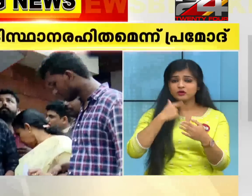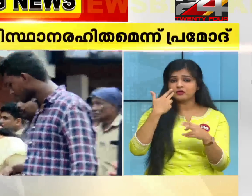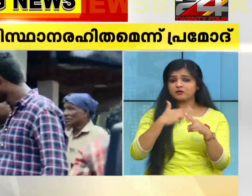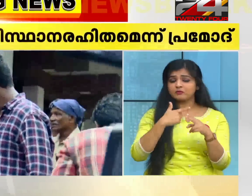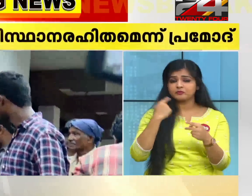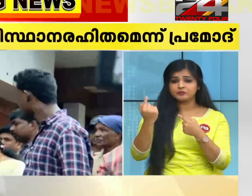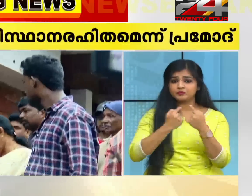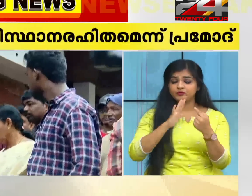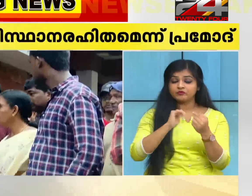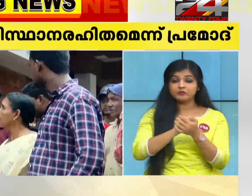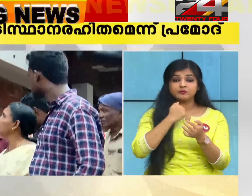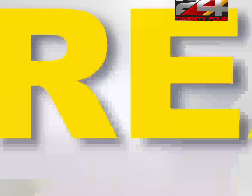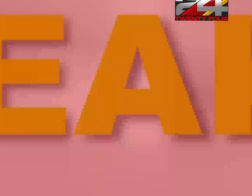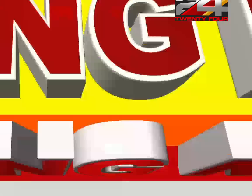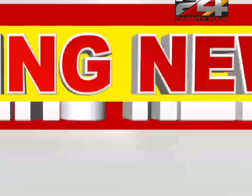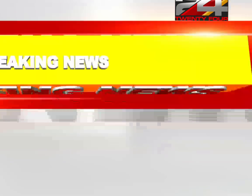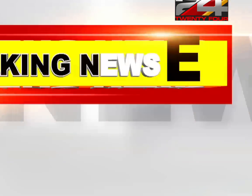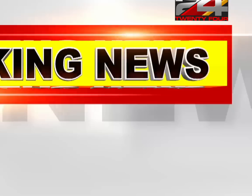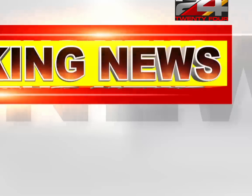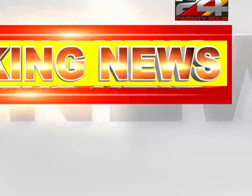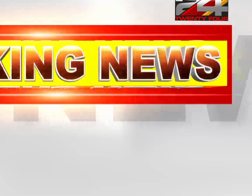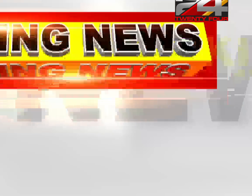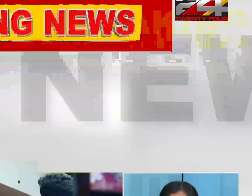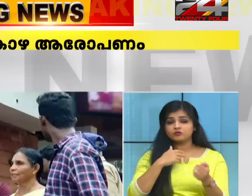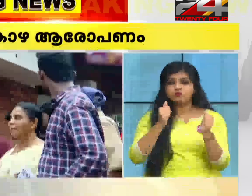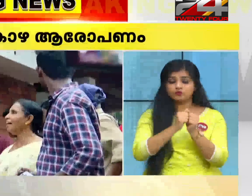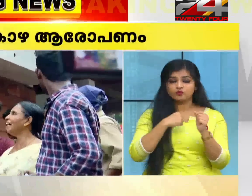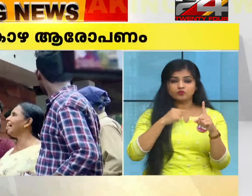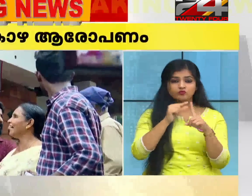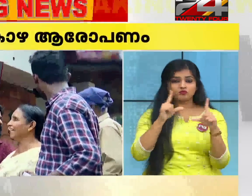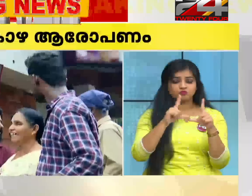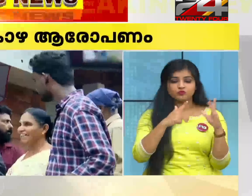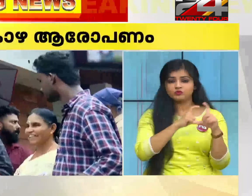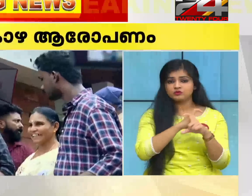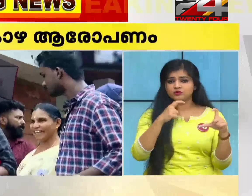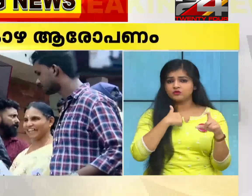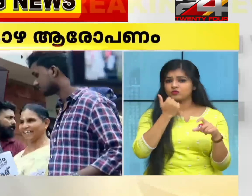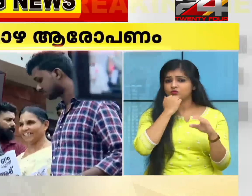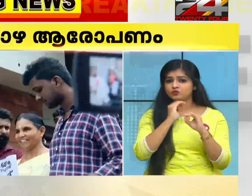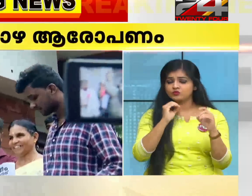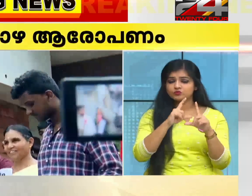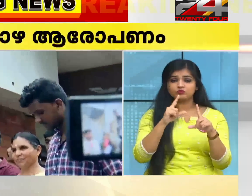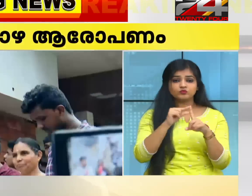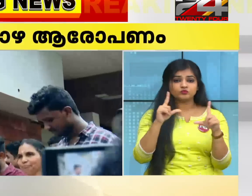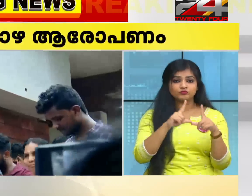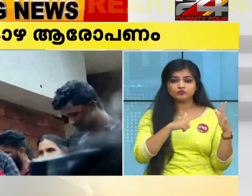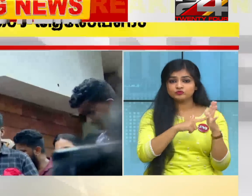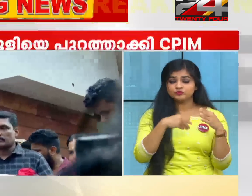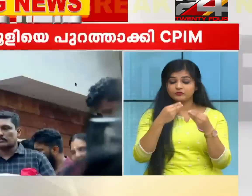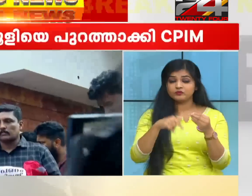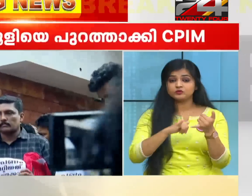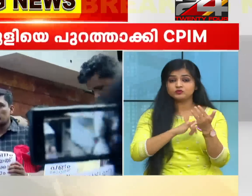തൻ്റെ അമ്മയും മകനും ഉൾപ്പെടുന്ന തൻ്റെ അമ്മയെയും മകനെയുമാണ് തനിക്ക് ഇക്കാര്യം ബോധ്യപ്പെടുത്തേണ്ടത്. സമൂഹ മാധ്യമങ്ങളിലും വാർത്താ ചാനലുകളിലും